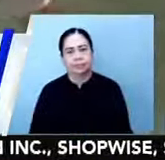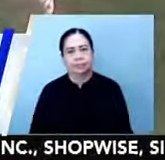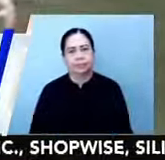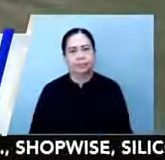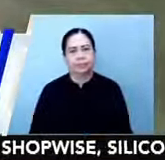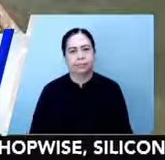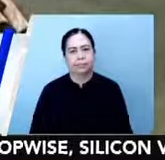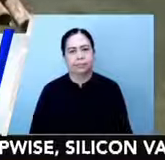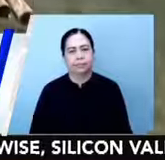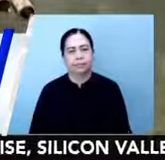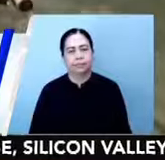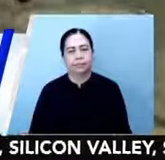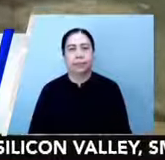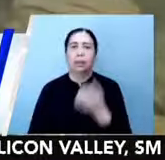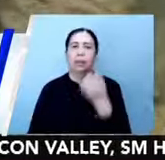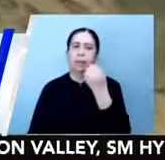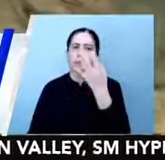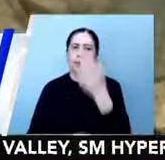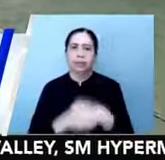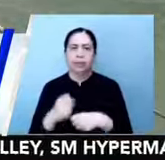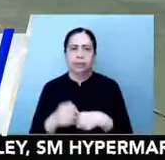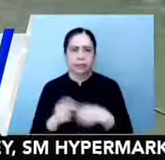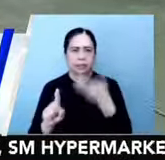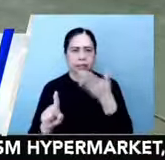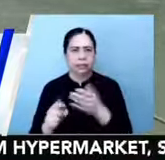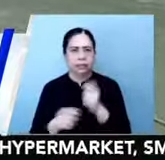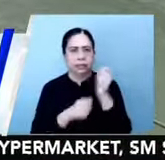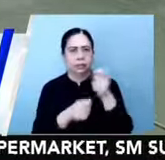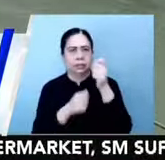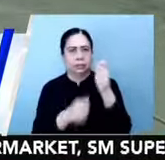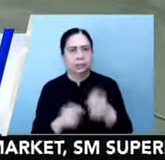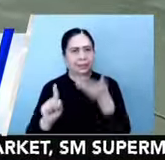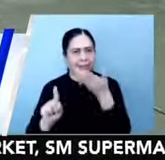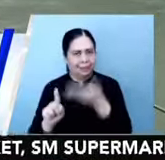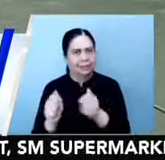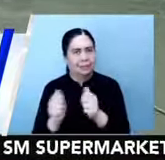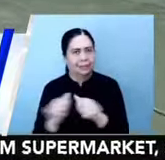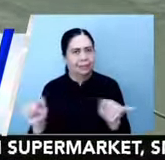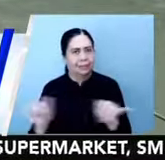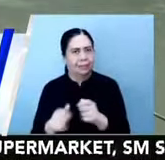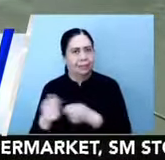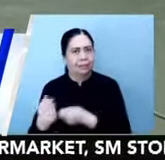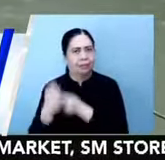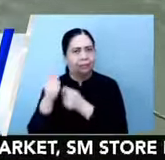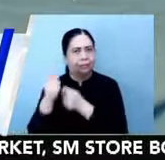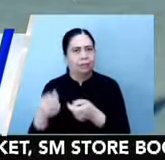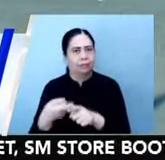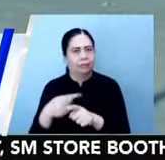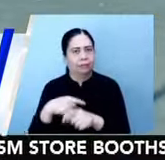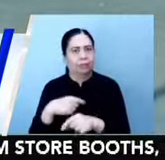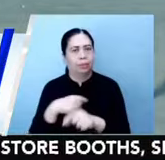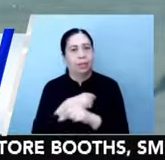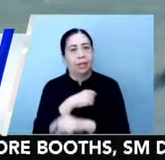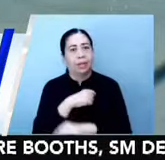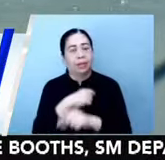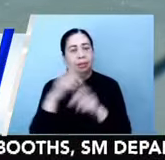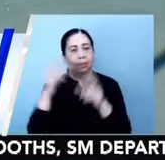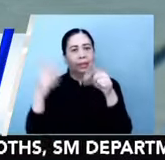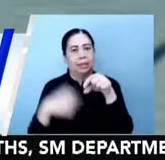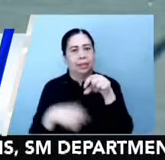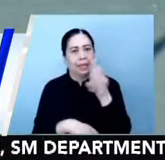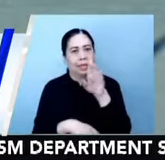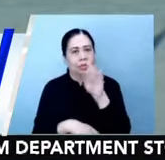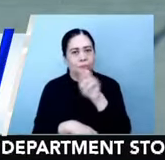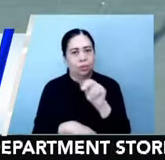15 taon nang mangingisda si Rodel. Siya at ang iba pang kapwa mangingisda mula sa bayan ng Quezon, Palawan, halos 2 araw ang